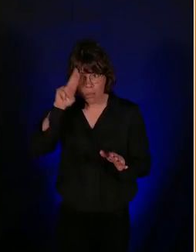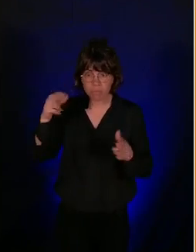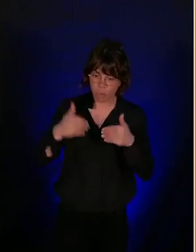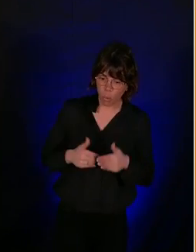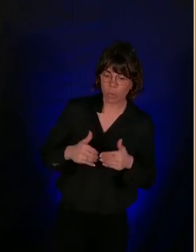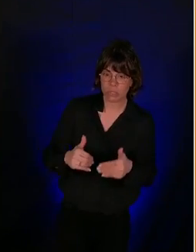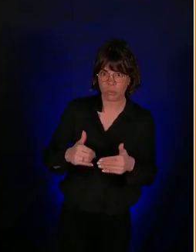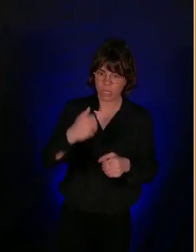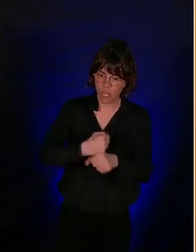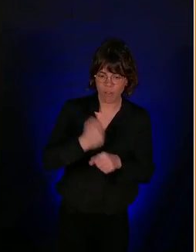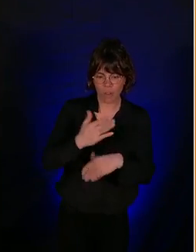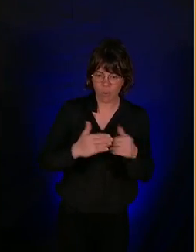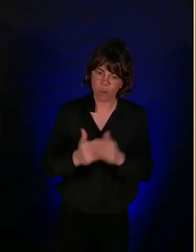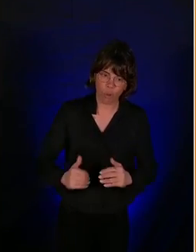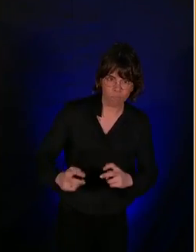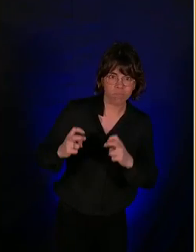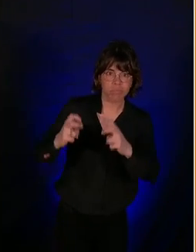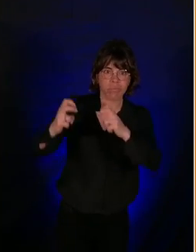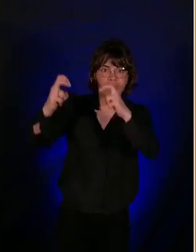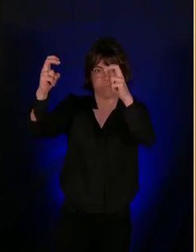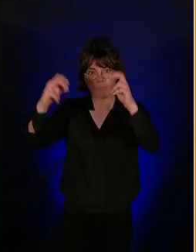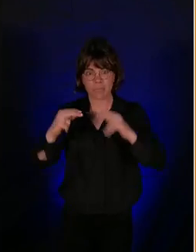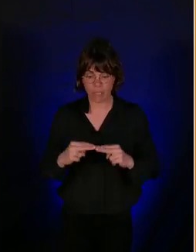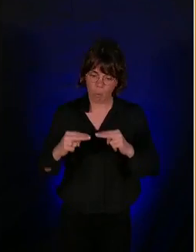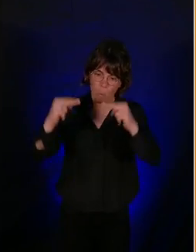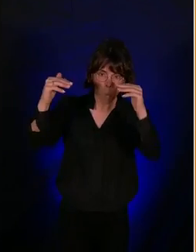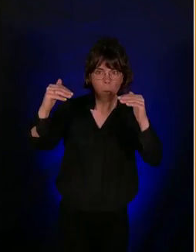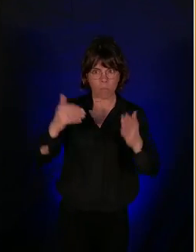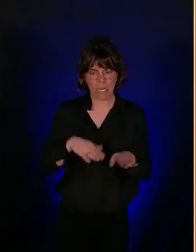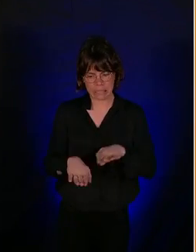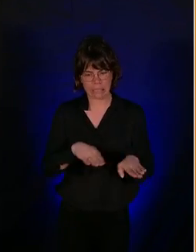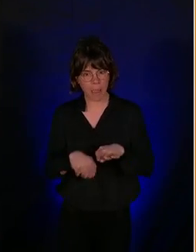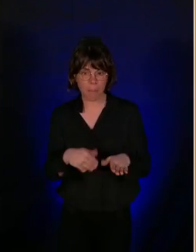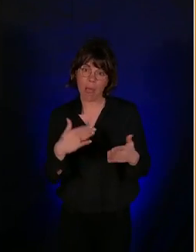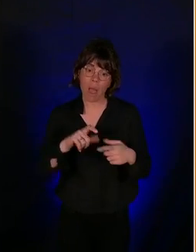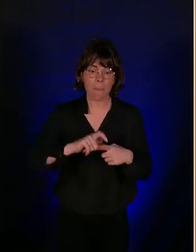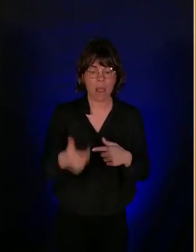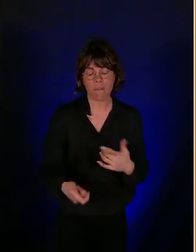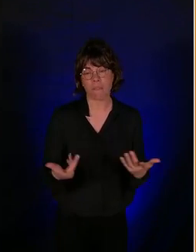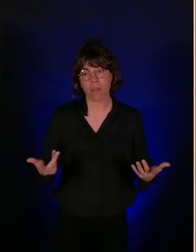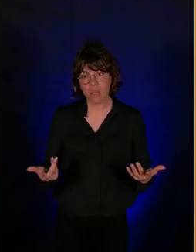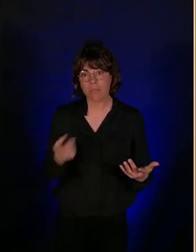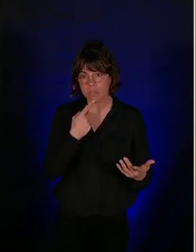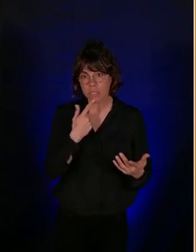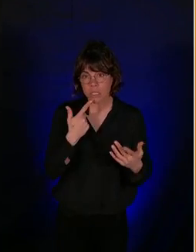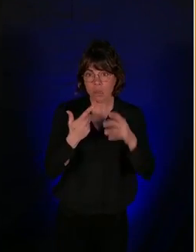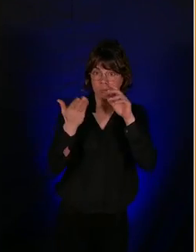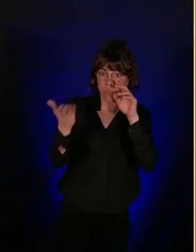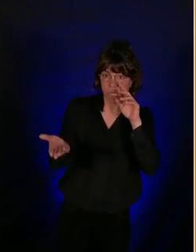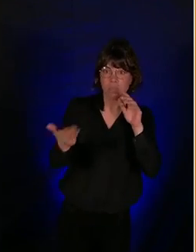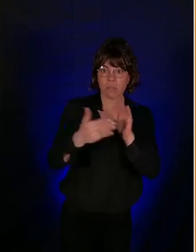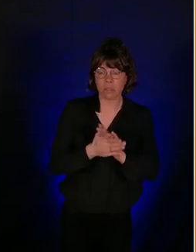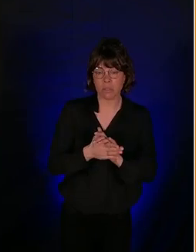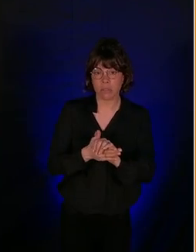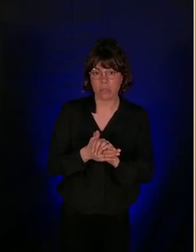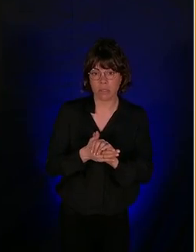carrière dans les meilleures conditions possies évidemment ce système n'est pas sans contrepartie cette affaire-ci celle de vien senenti et